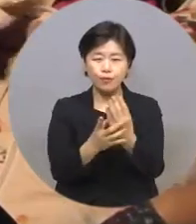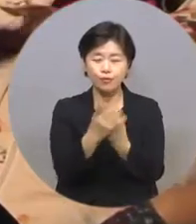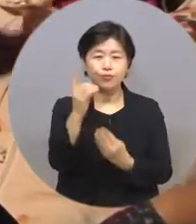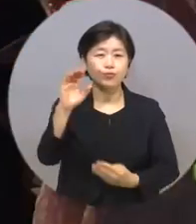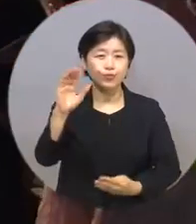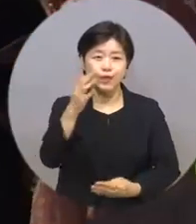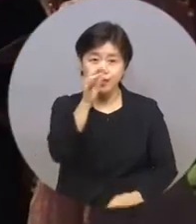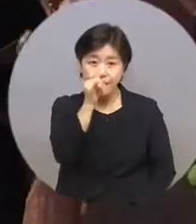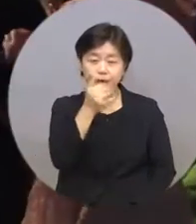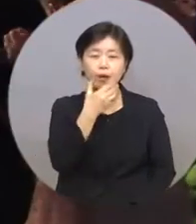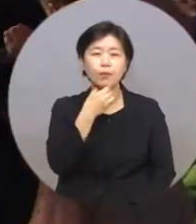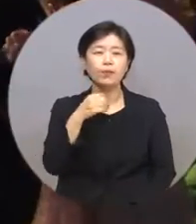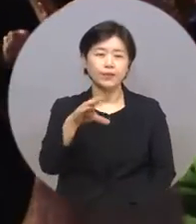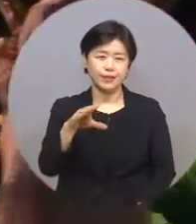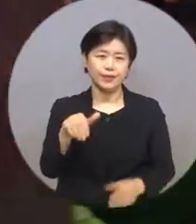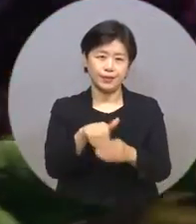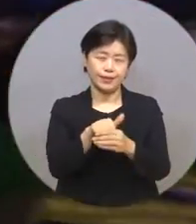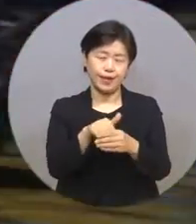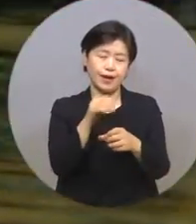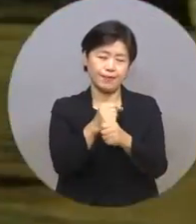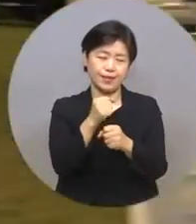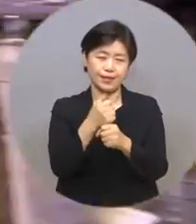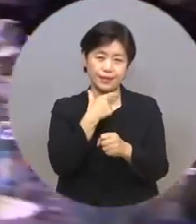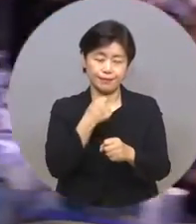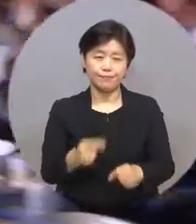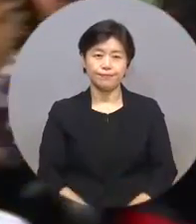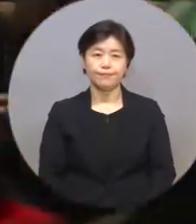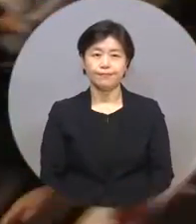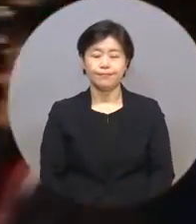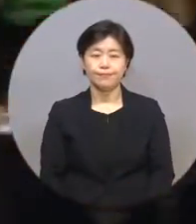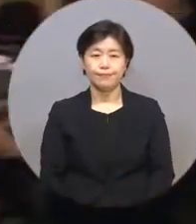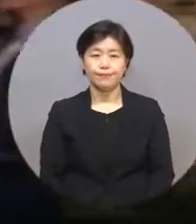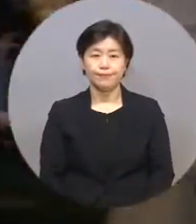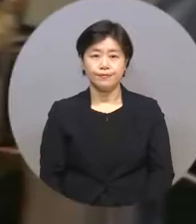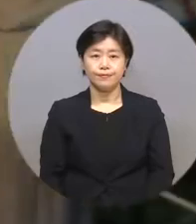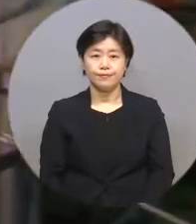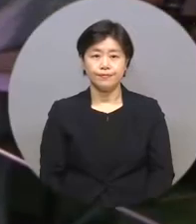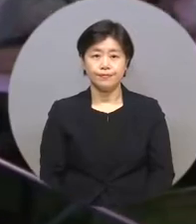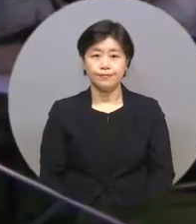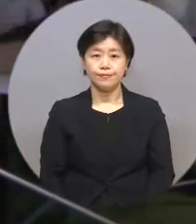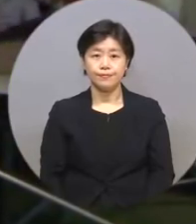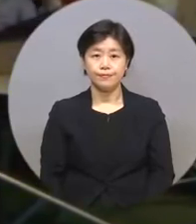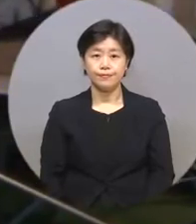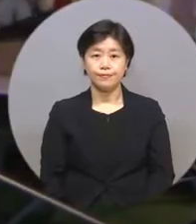문화를 조성해 나갈 수 있기를 기대해봅니다. 복지TV 뉴스 황병영입니다.